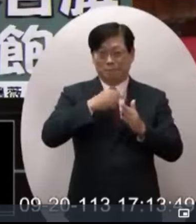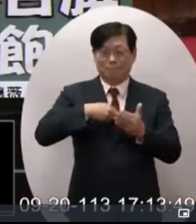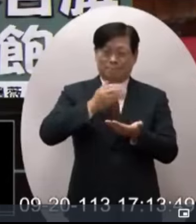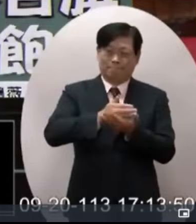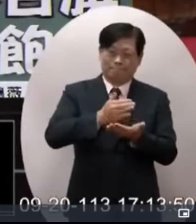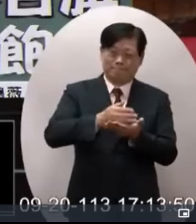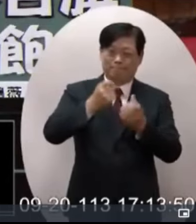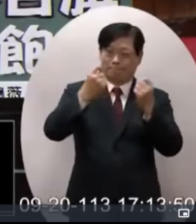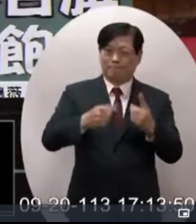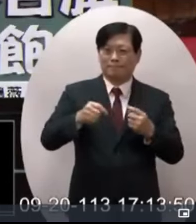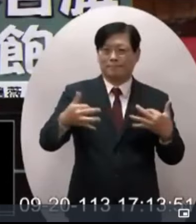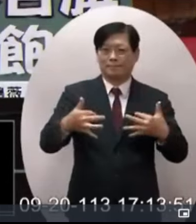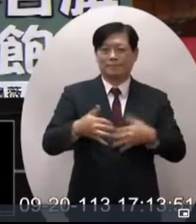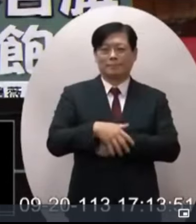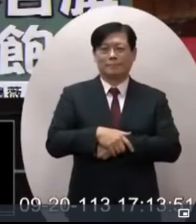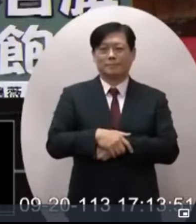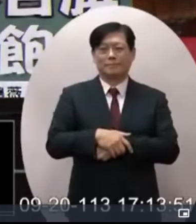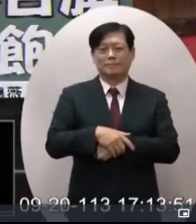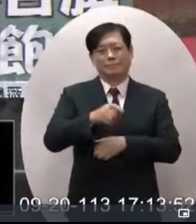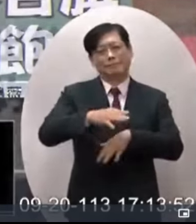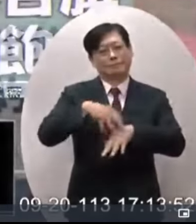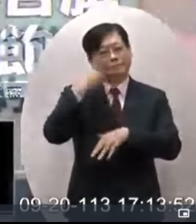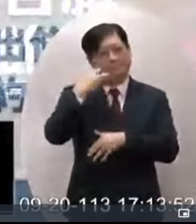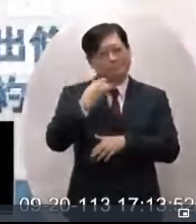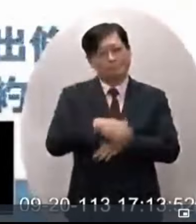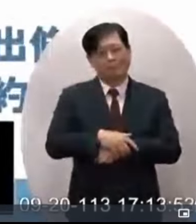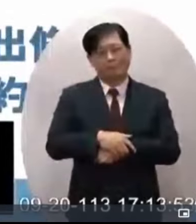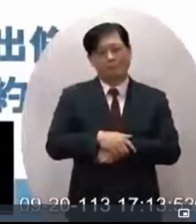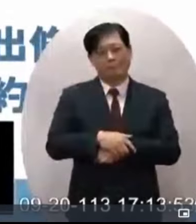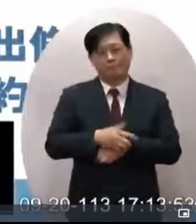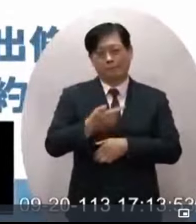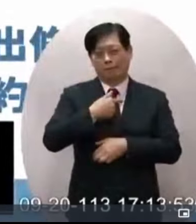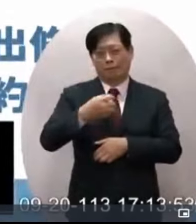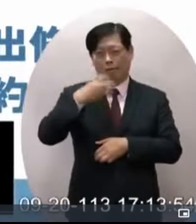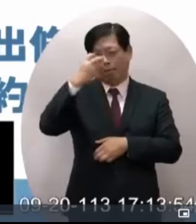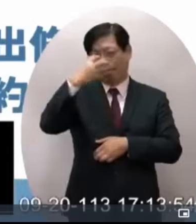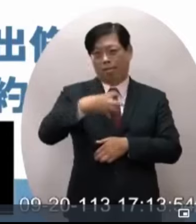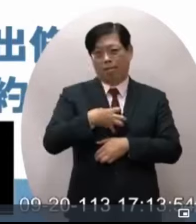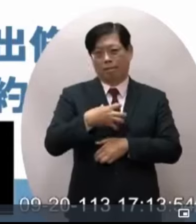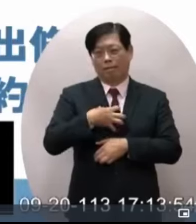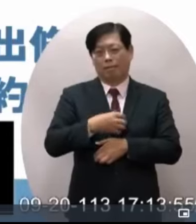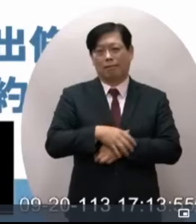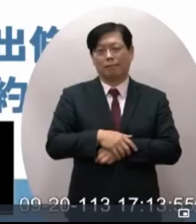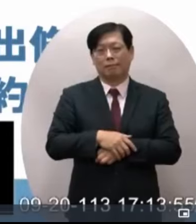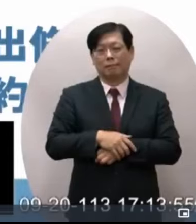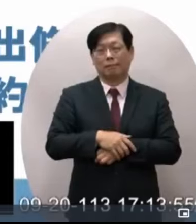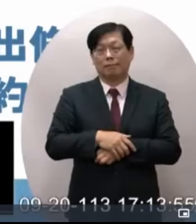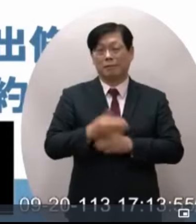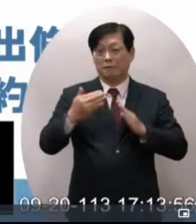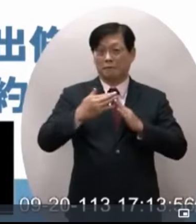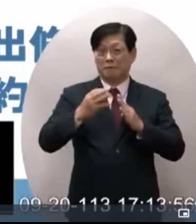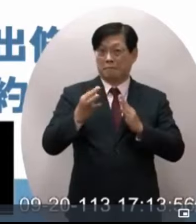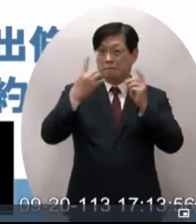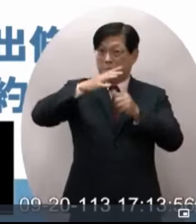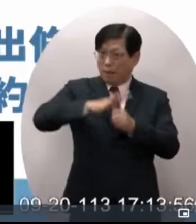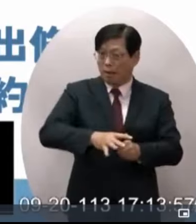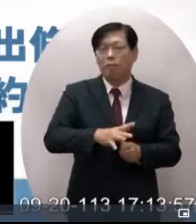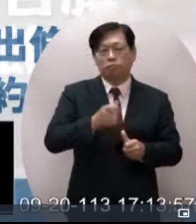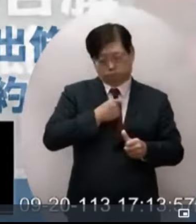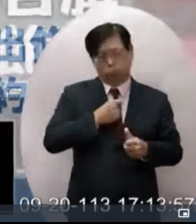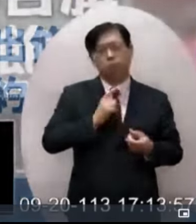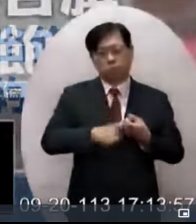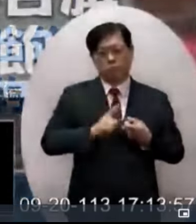房。这个效果啊，非常惊人，啊、哦，打房该不该打？该